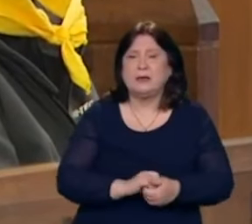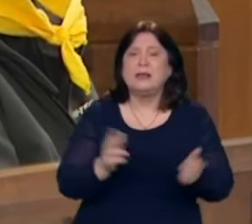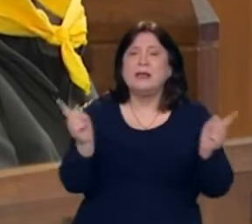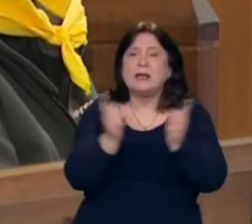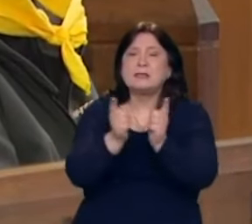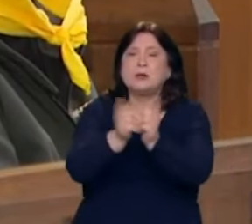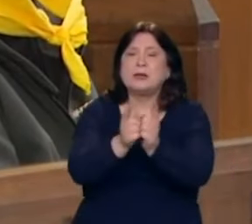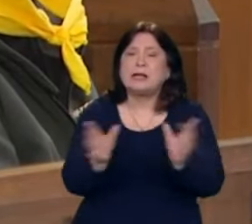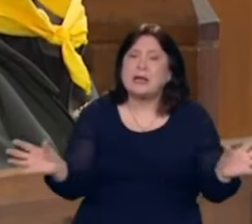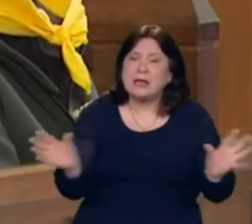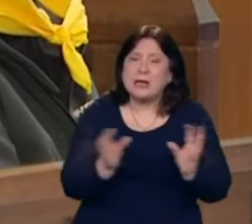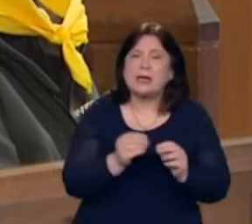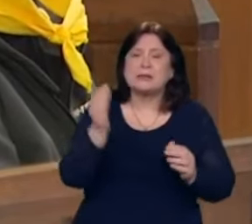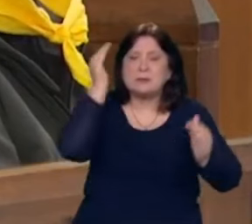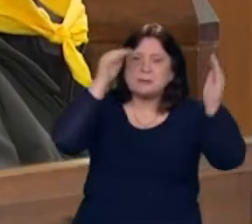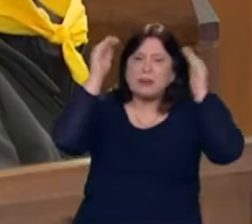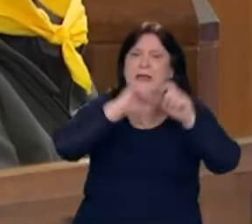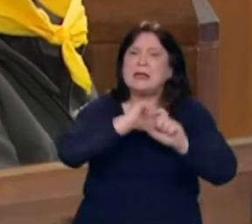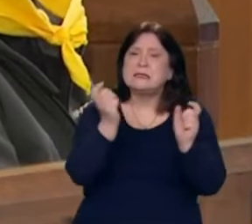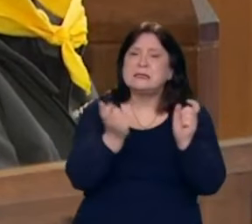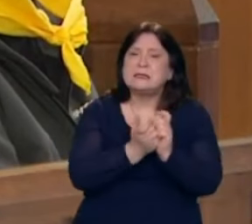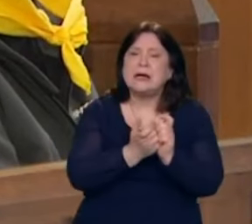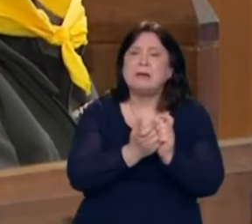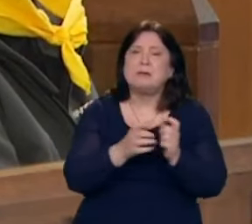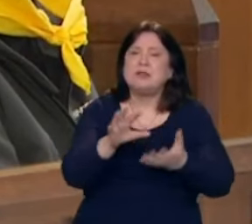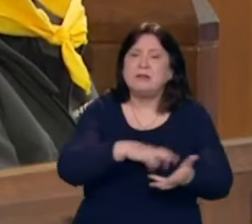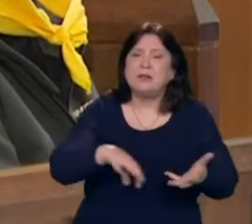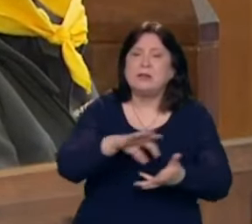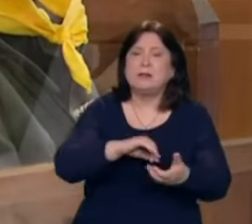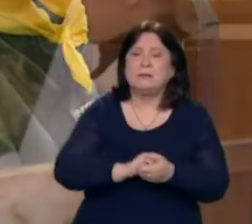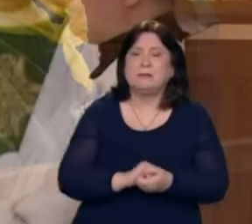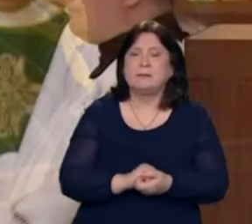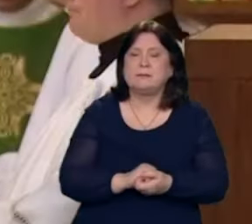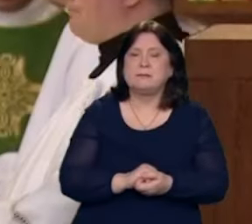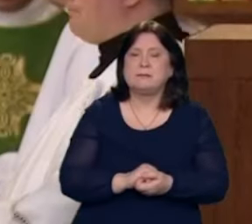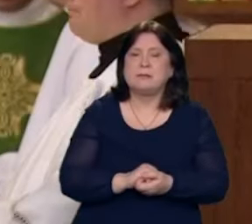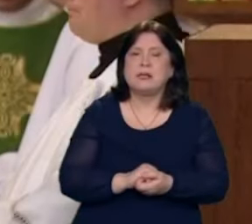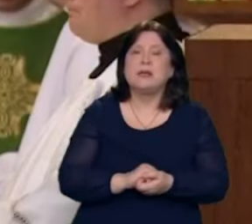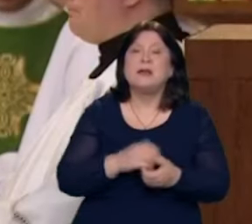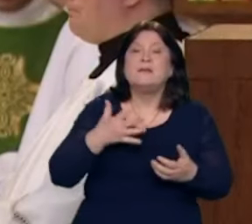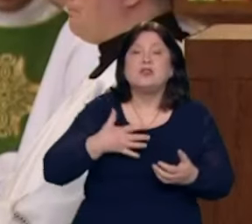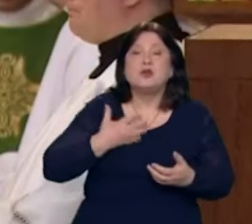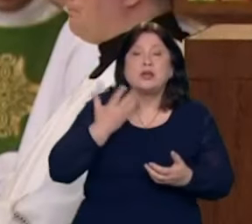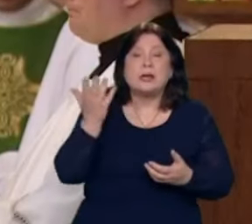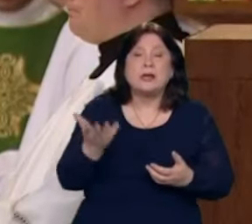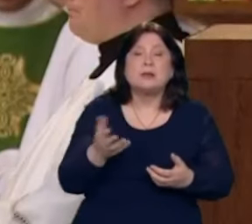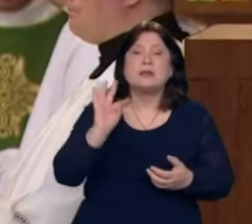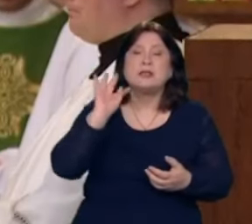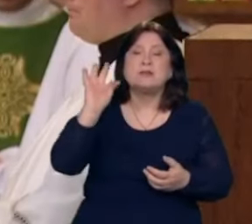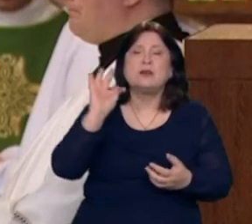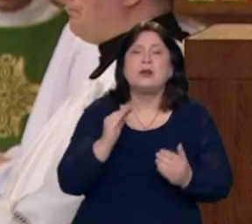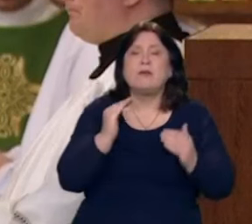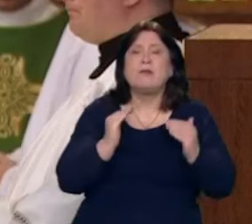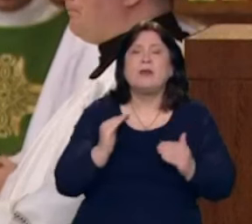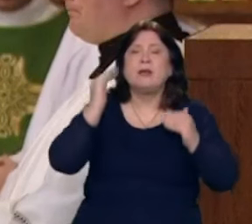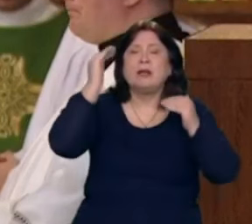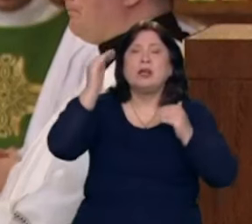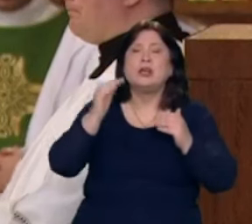spotkanie z nim na całej kuli ziemskiej we wzruszającej swoją wielkością